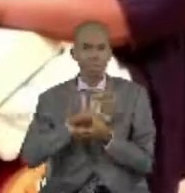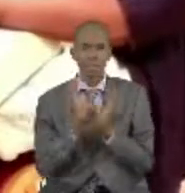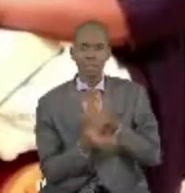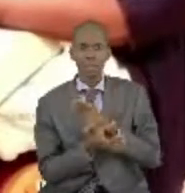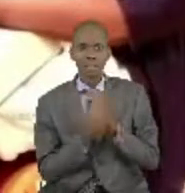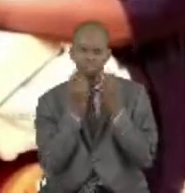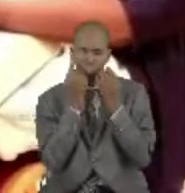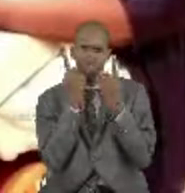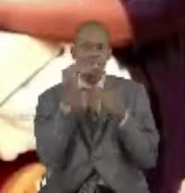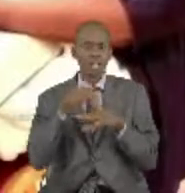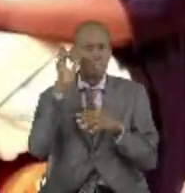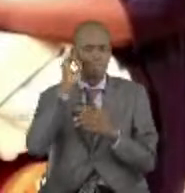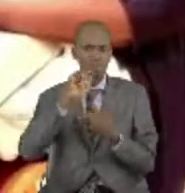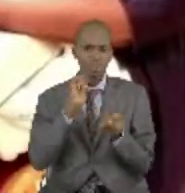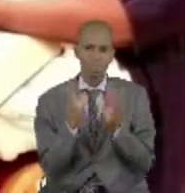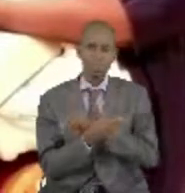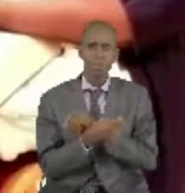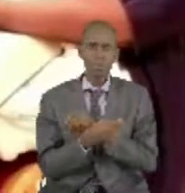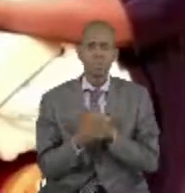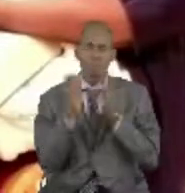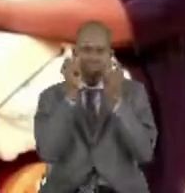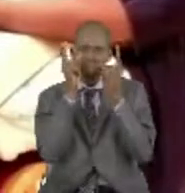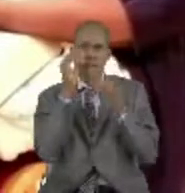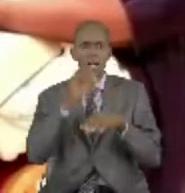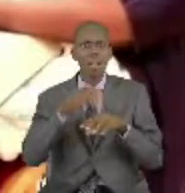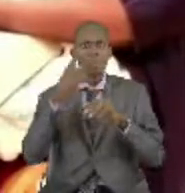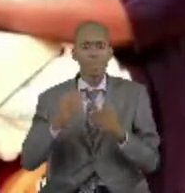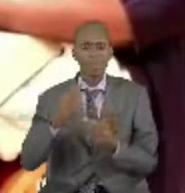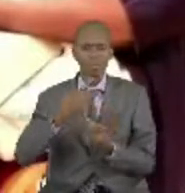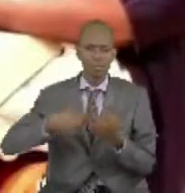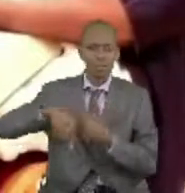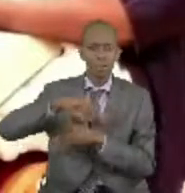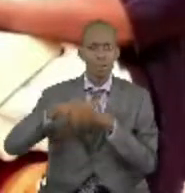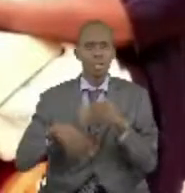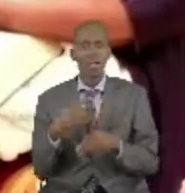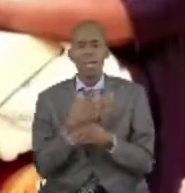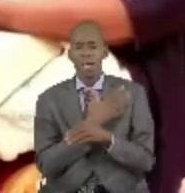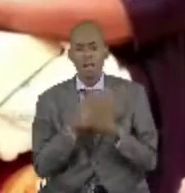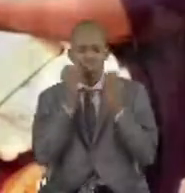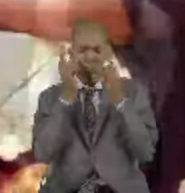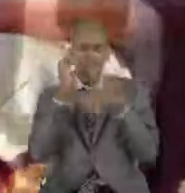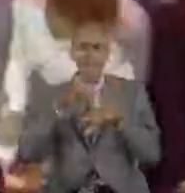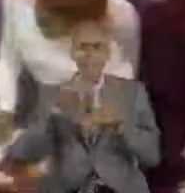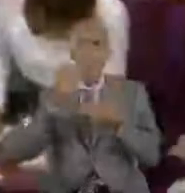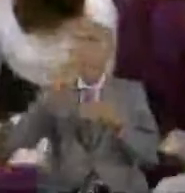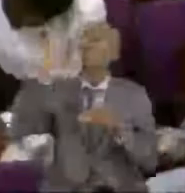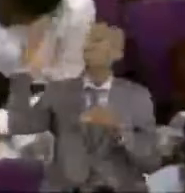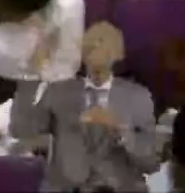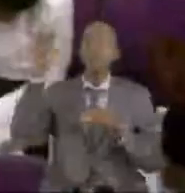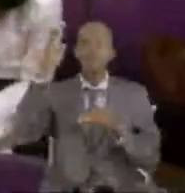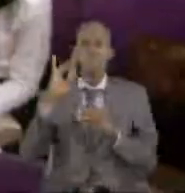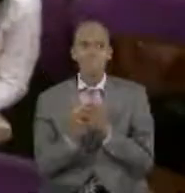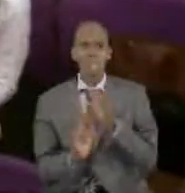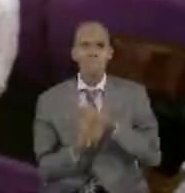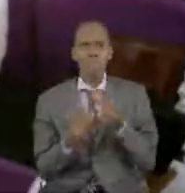est orné accord du changement qui lui est donnée à la grâce de dieu dans sa vie qui s'est manifestée maintenant tout ce qu